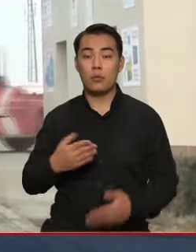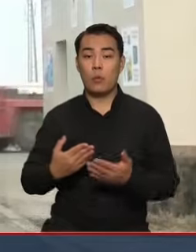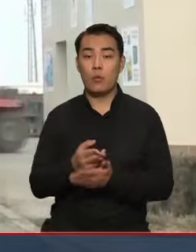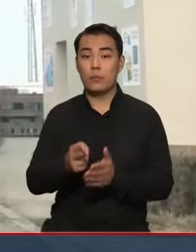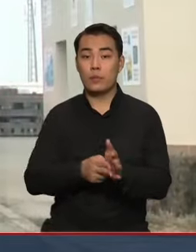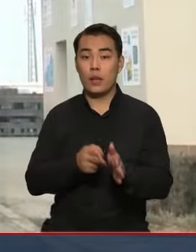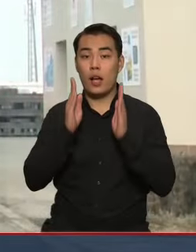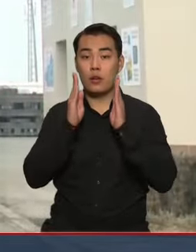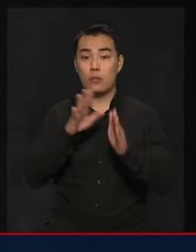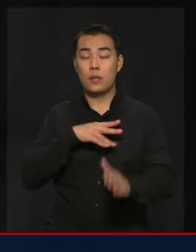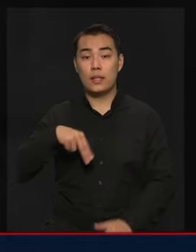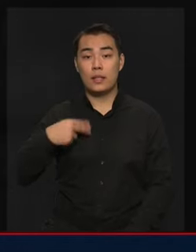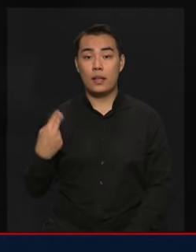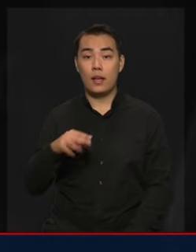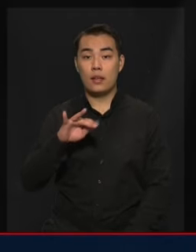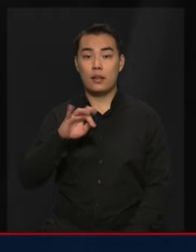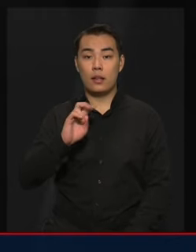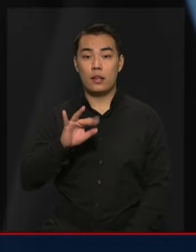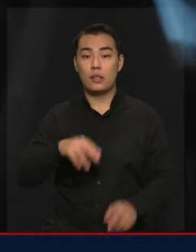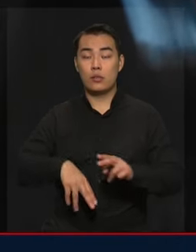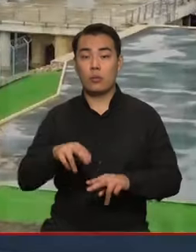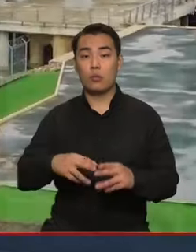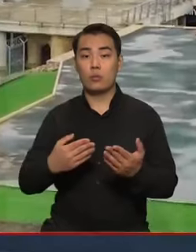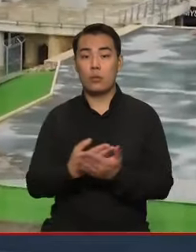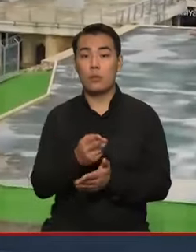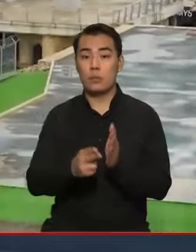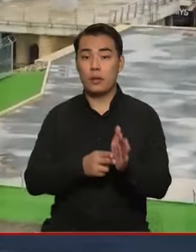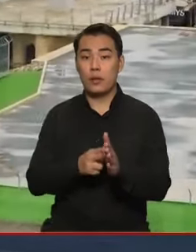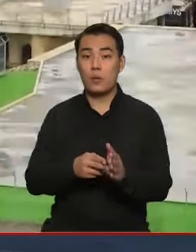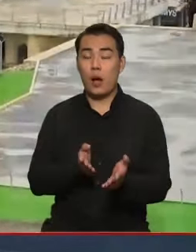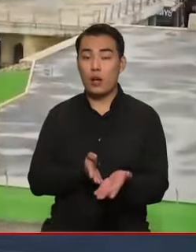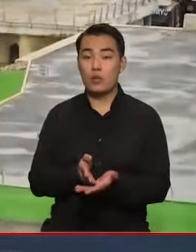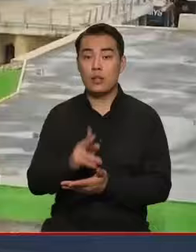железнодорожный коридор из Китая в Иран, строятся новые ЖД-маршруты